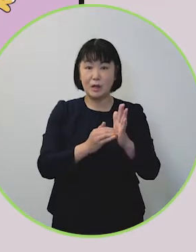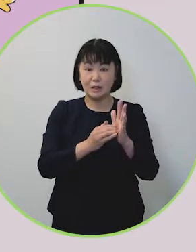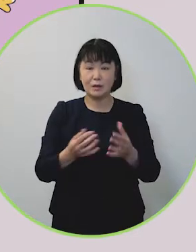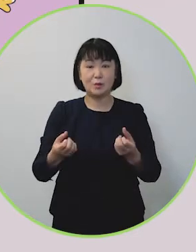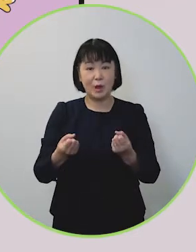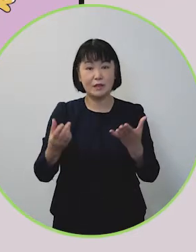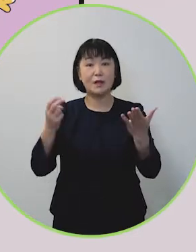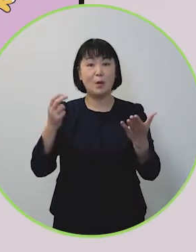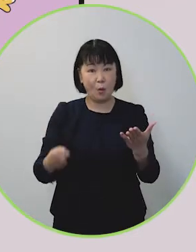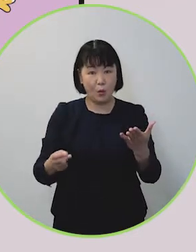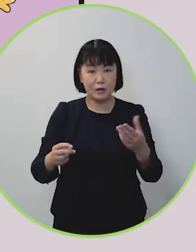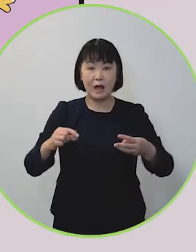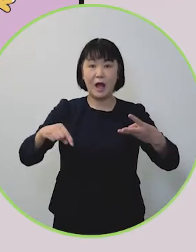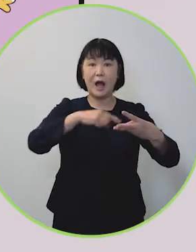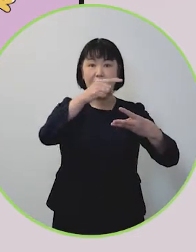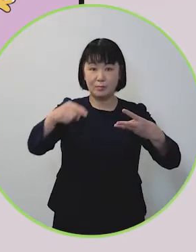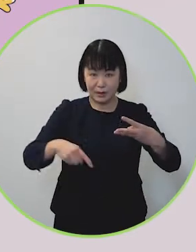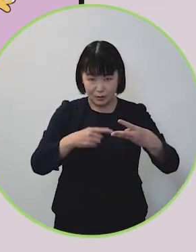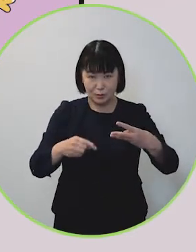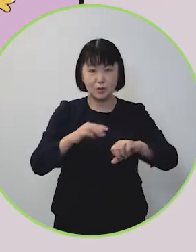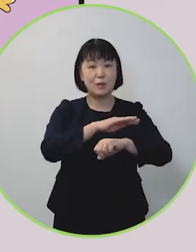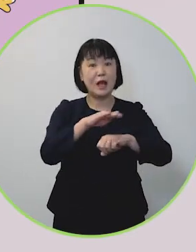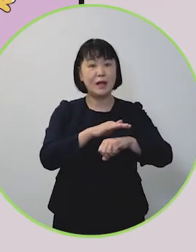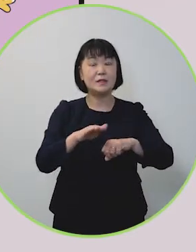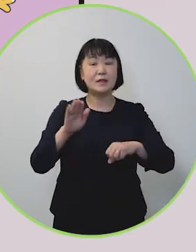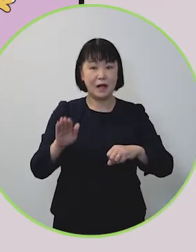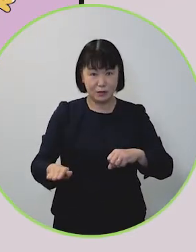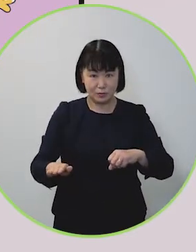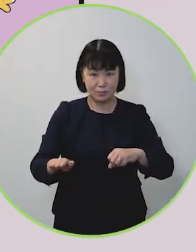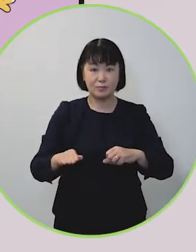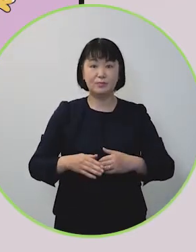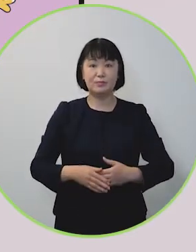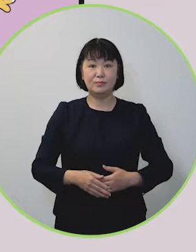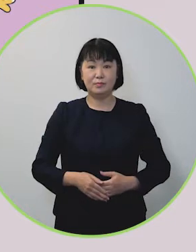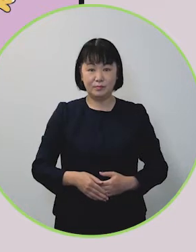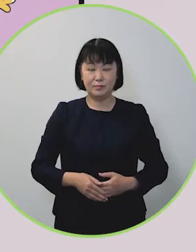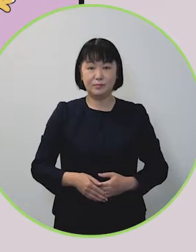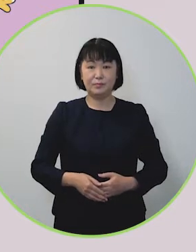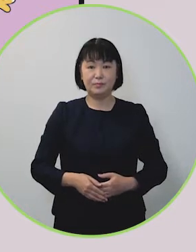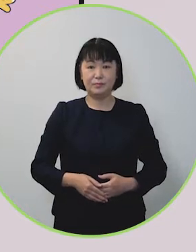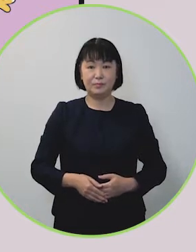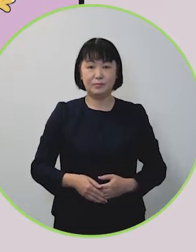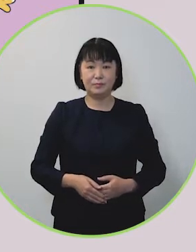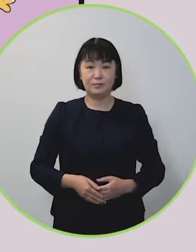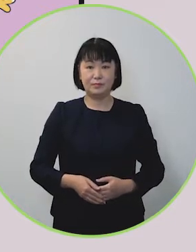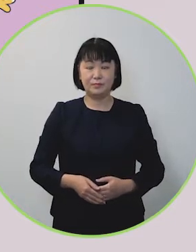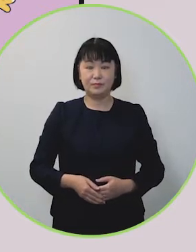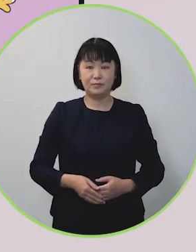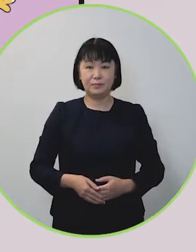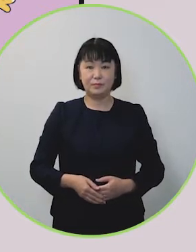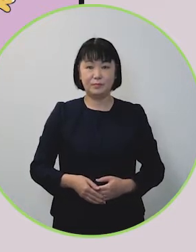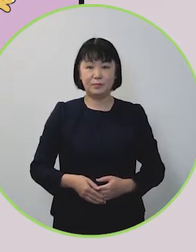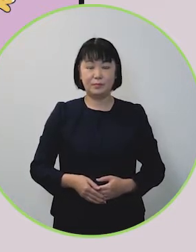プラスチック新報には3つの柱があるの一つずつ紹介していくねー